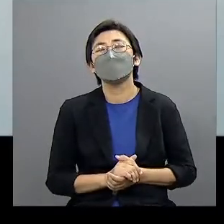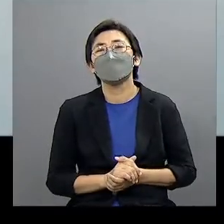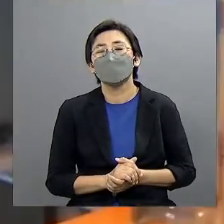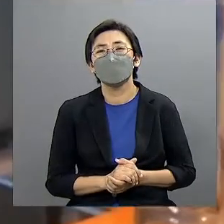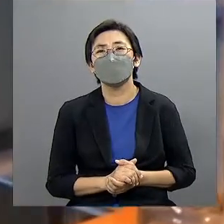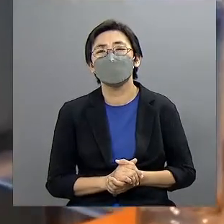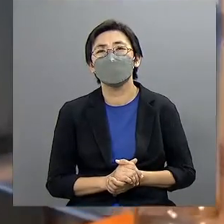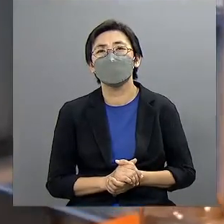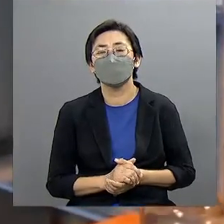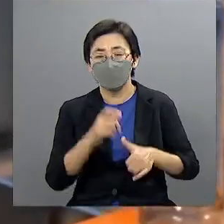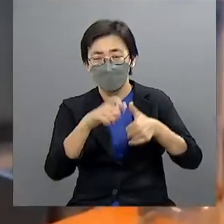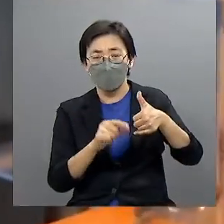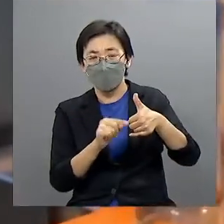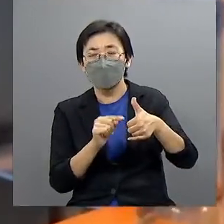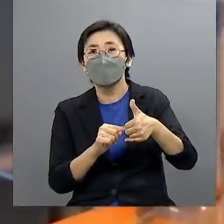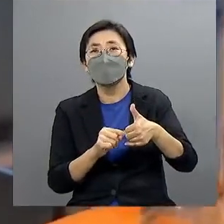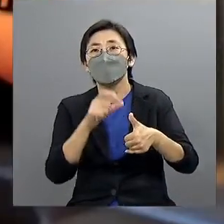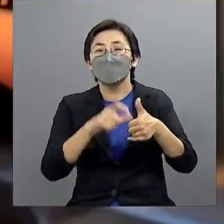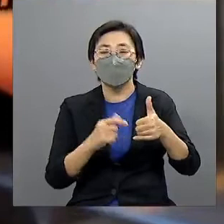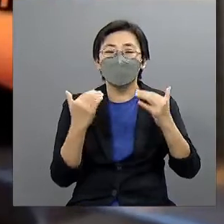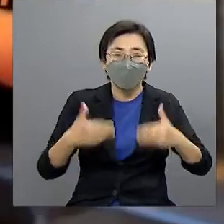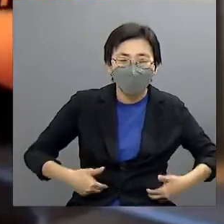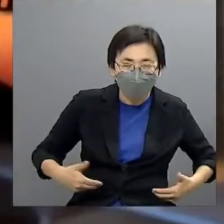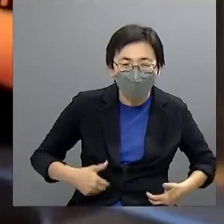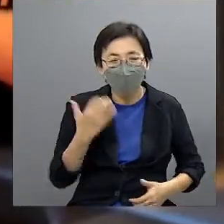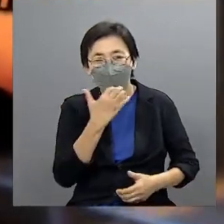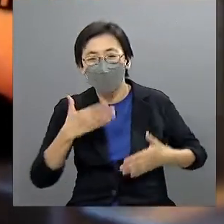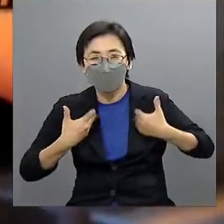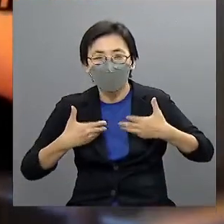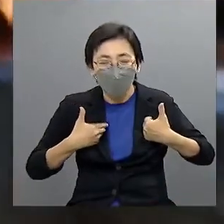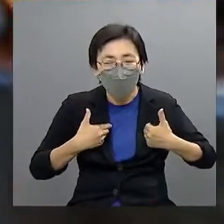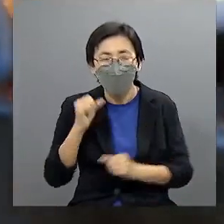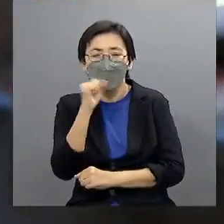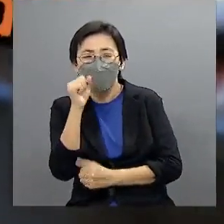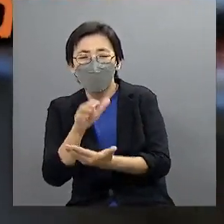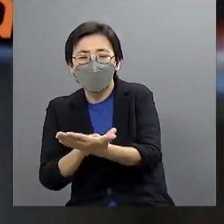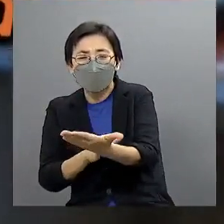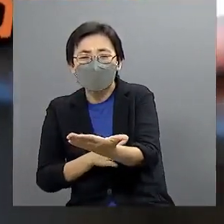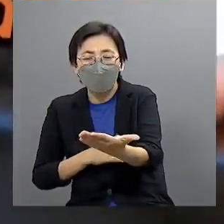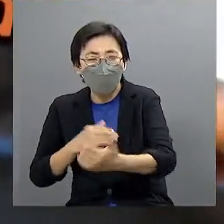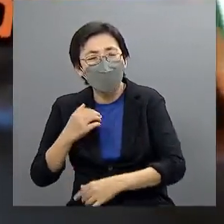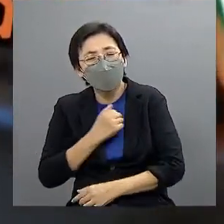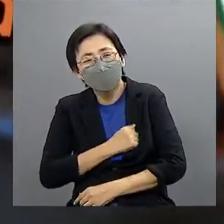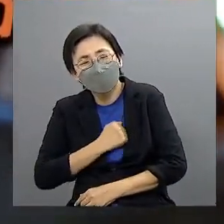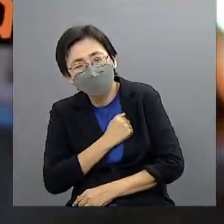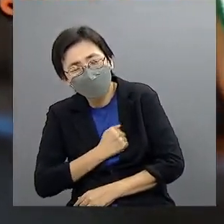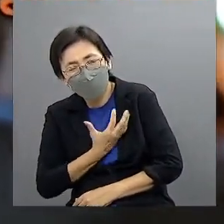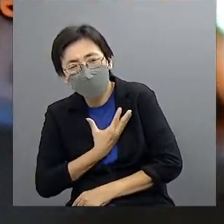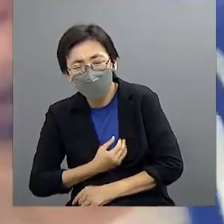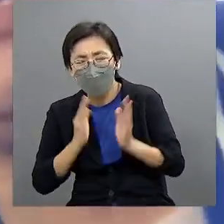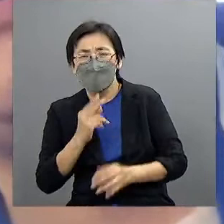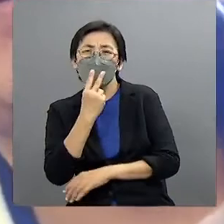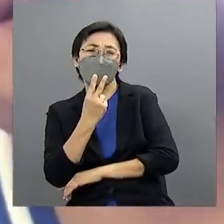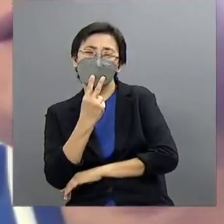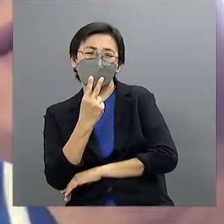หนุ่มเน็กเนี่ยเขาบุคลิกเฮฮาสนุกสนานทีนี้พอต้องมาถ่ายทอดเรื่องดราม่าความดราม่าต่างๆอาจจะมีคนไม่เชื่อได้วิธีการที่ใช้นะ